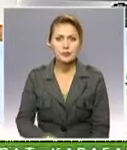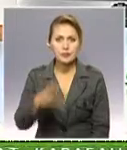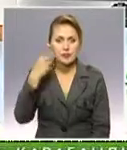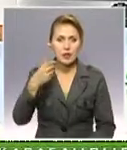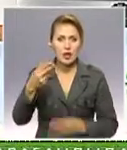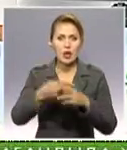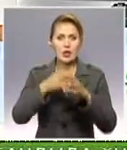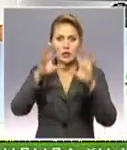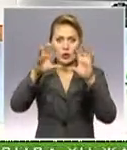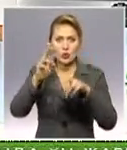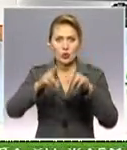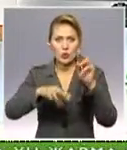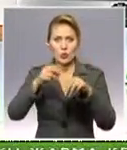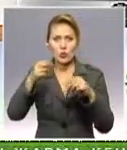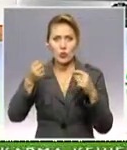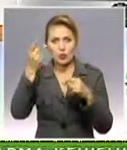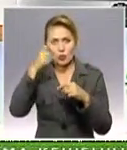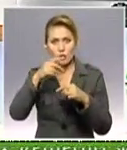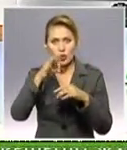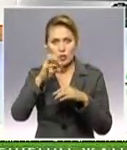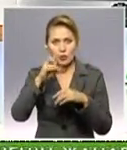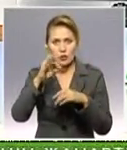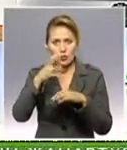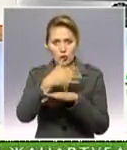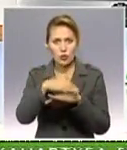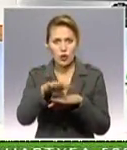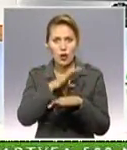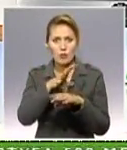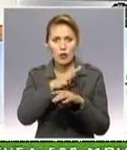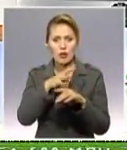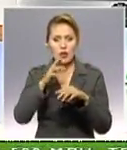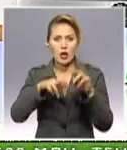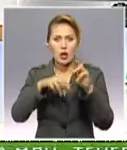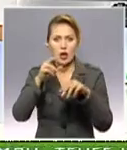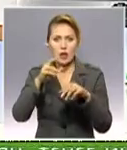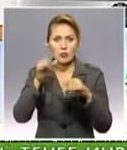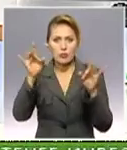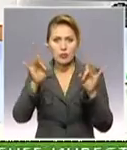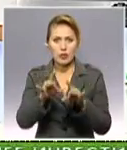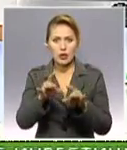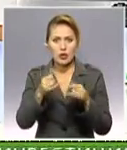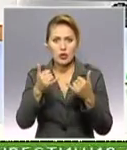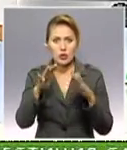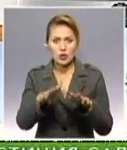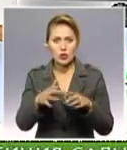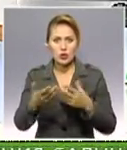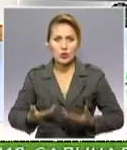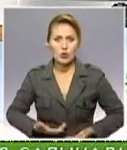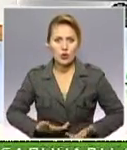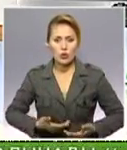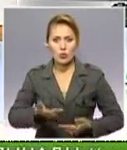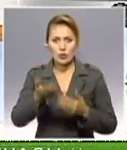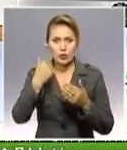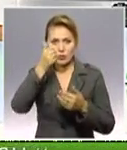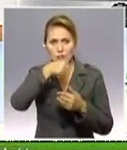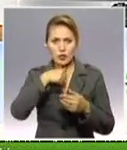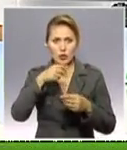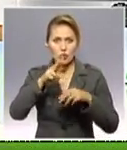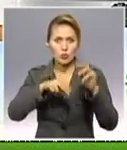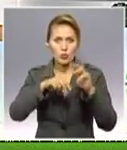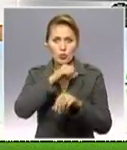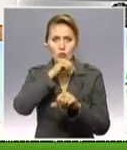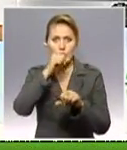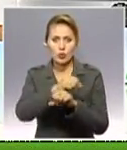Алматыда заңсыз құрылыс анықталды. Ол Төле би мен Достық көшесінің қиылысында салынып жатқан мейрамхана. Жергілікті тұрғындар былтырдан бері